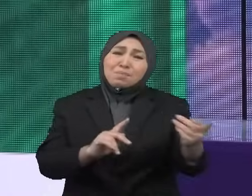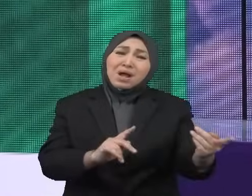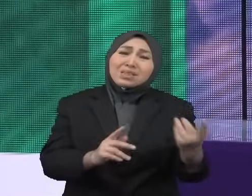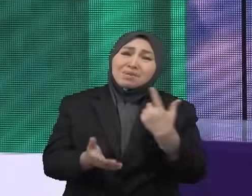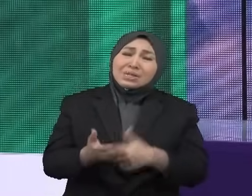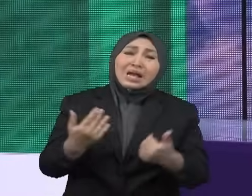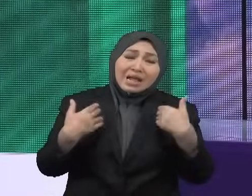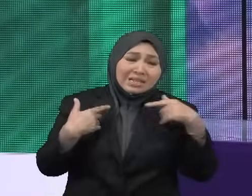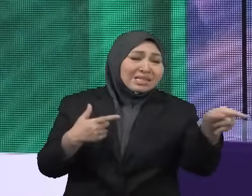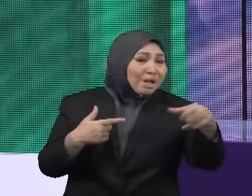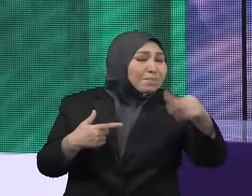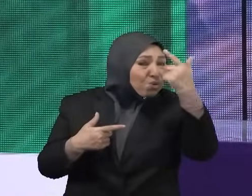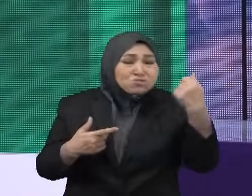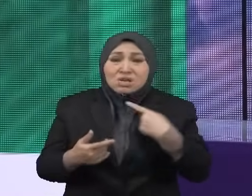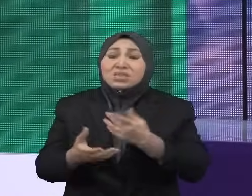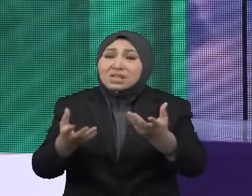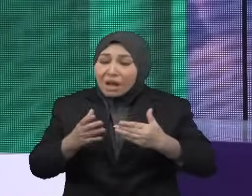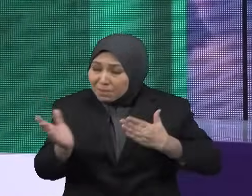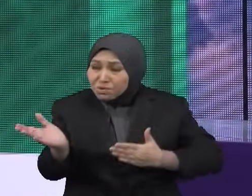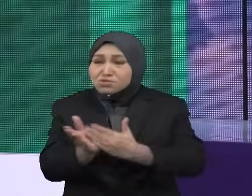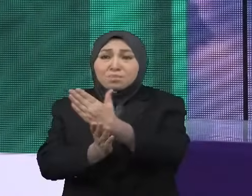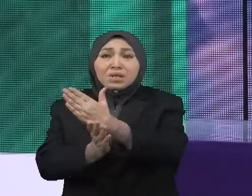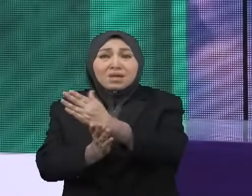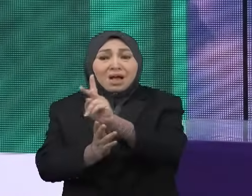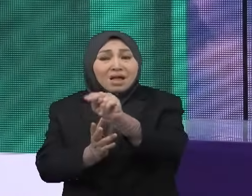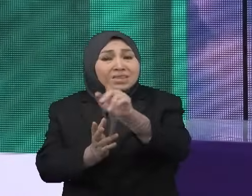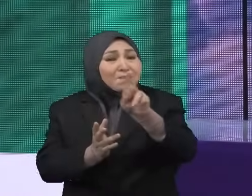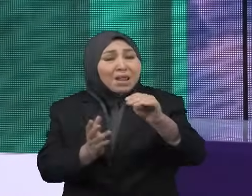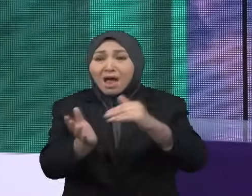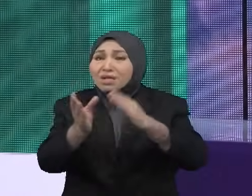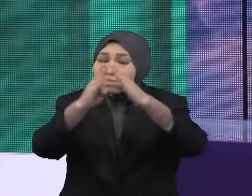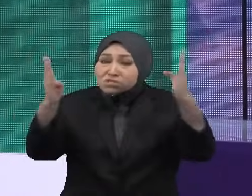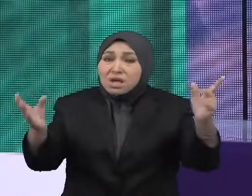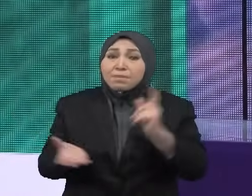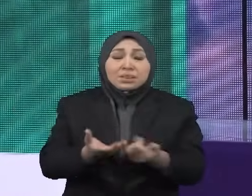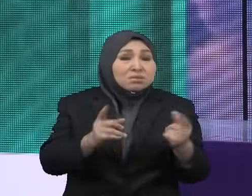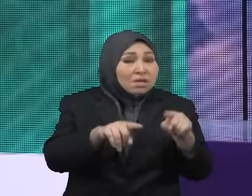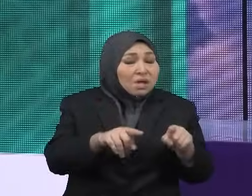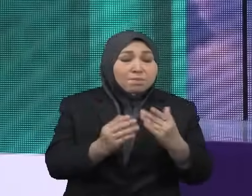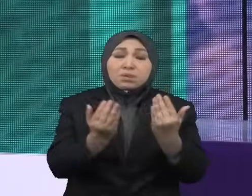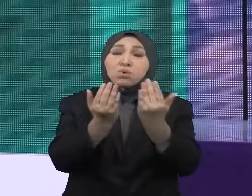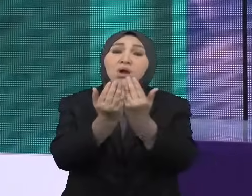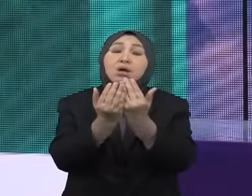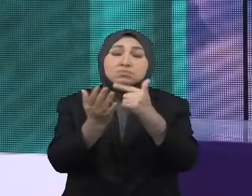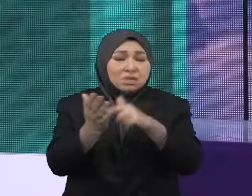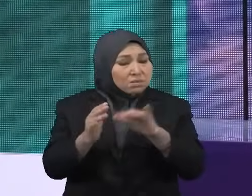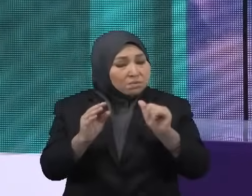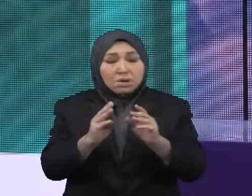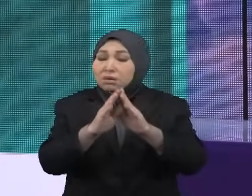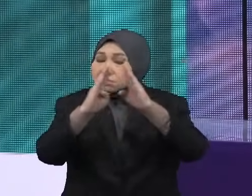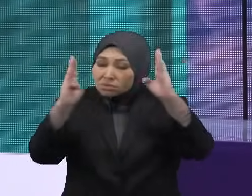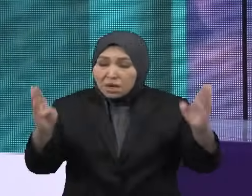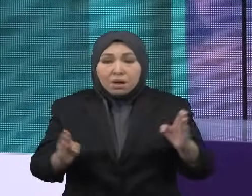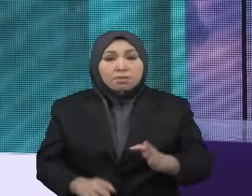ada itu kerana kita nak menuju pada nikmat yang lebih besar. Ya? Jadi, kesannya apa? Apakah doa Nabi Musa? Ini memang besar saat ini